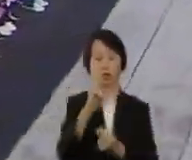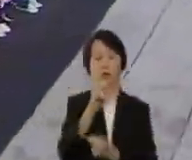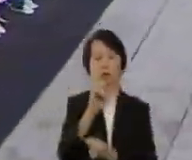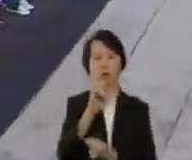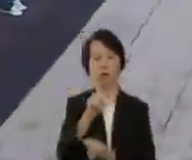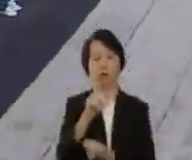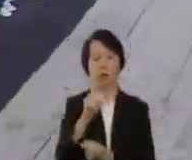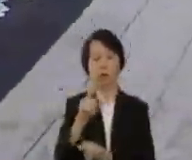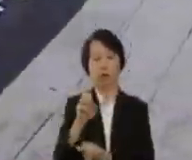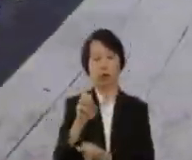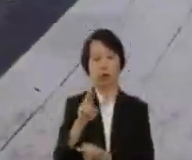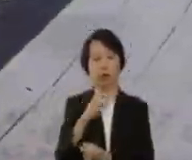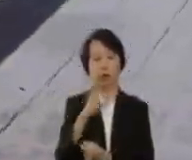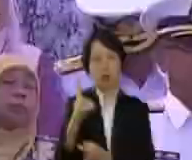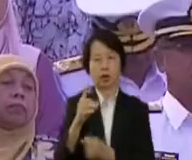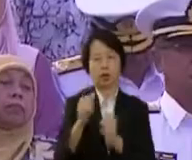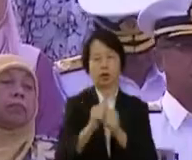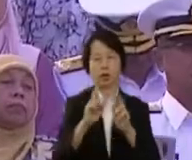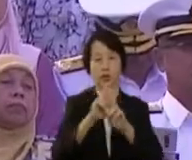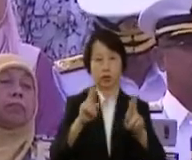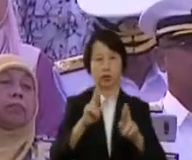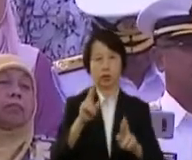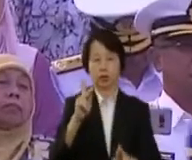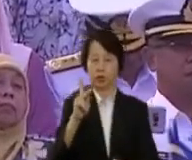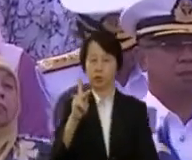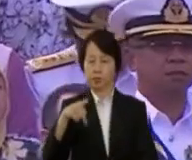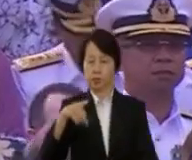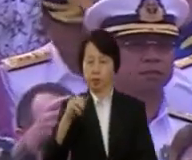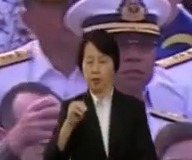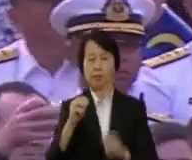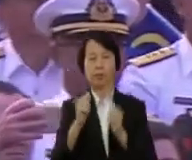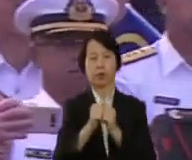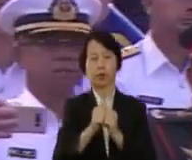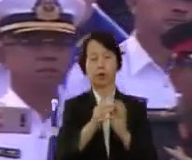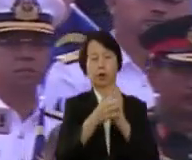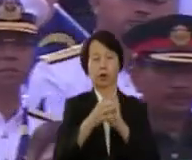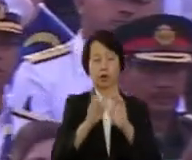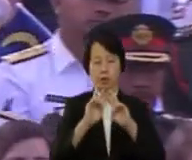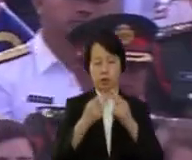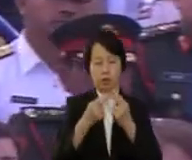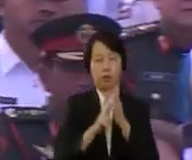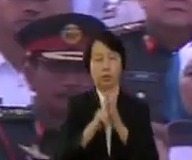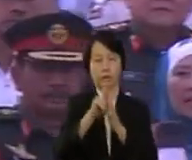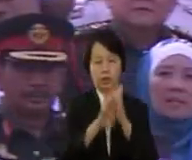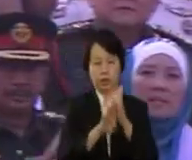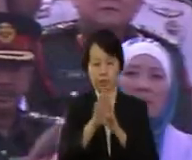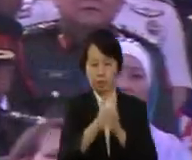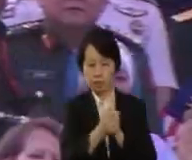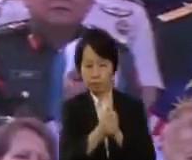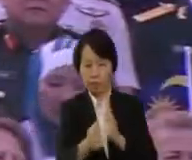Guard diselaraskan oleh Kementerian Pendidikan dengan kerjasama Unit Pembangunan Bakat